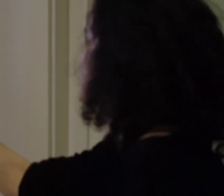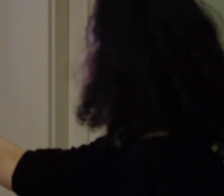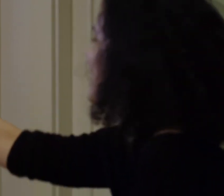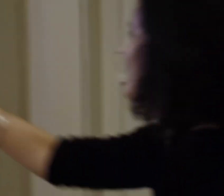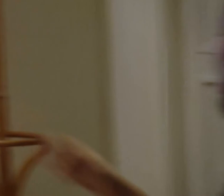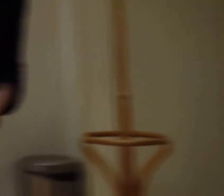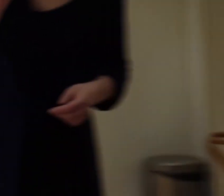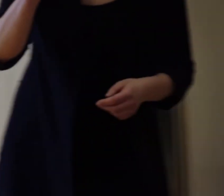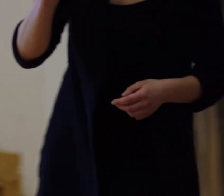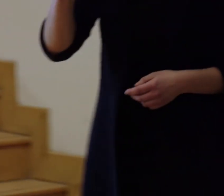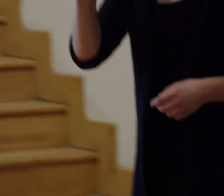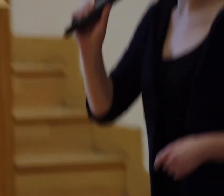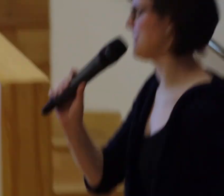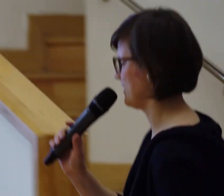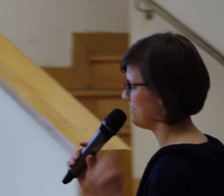ta věc.